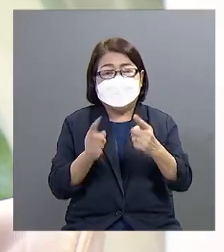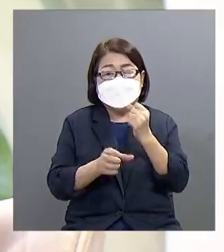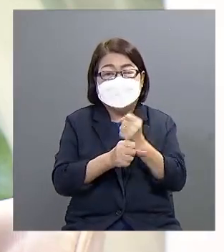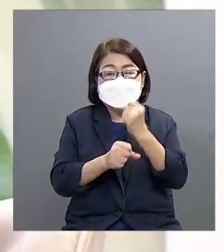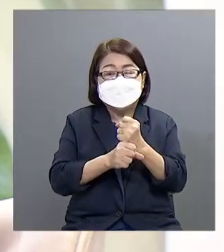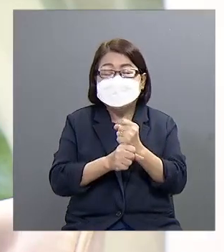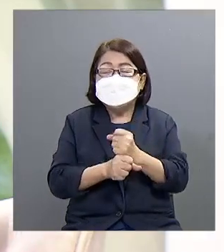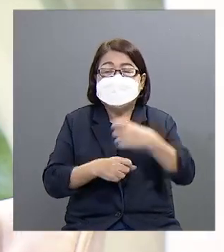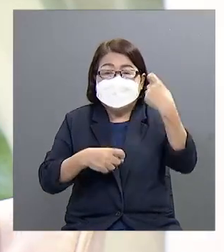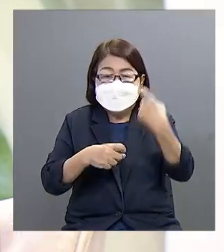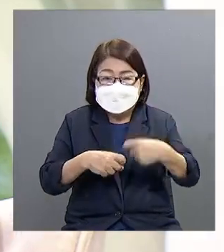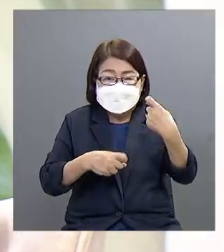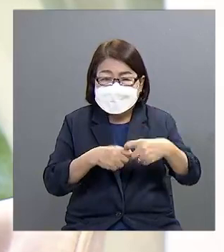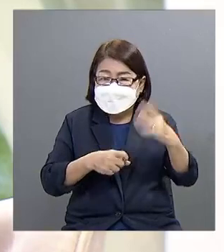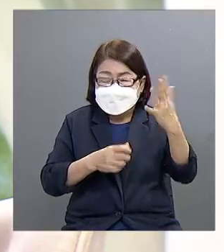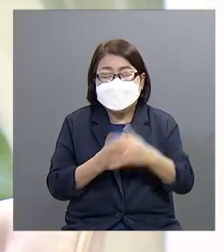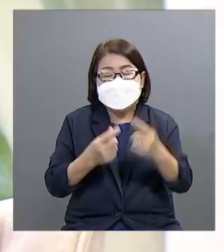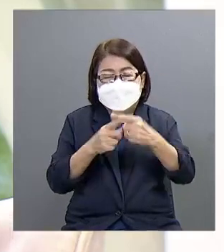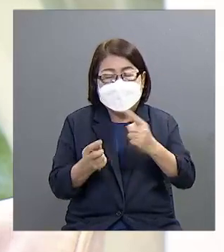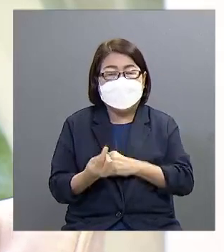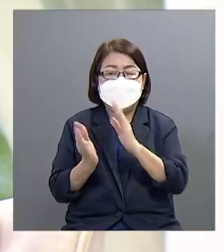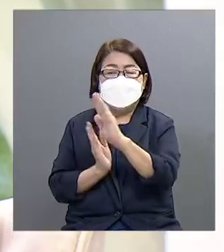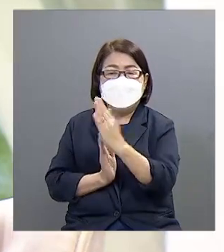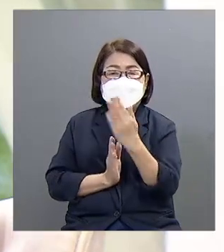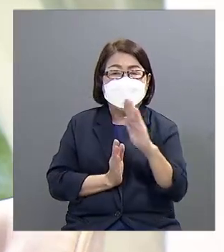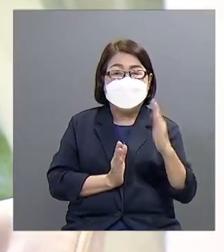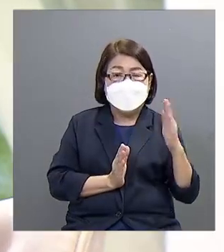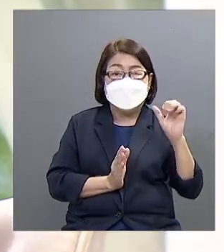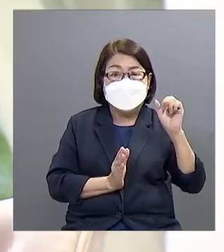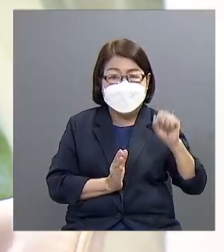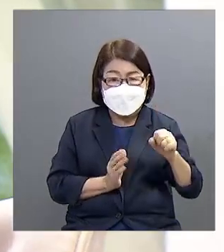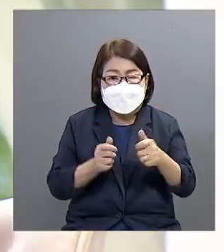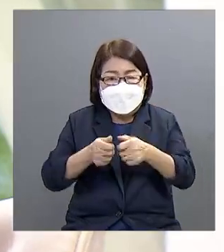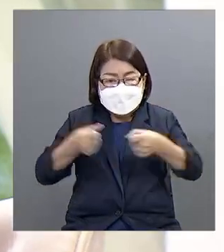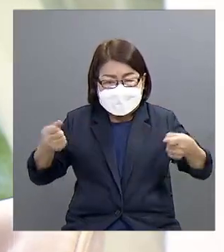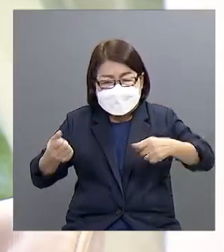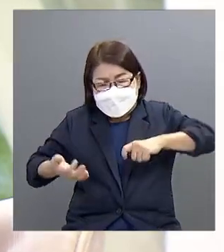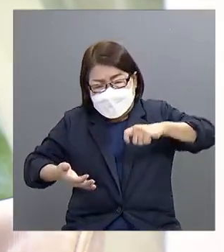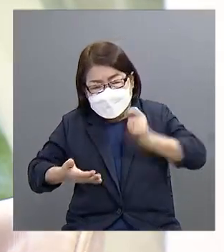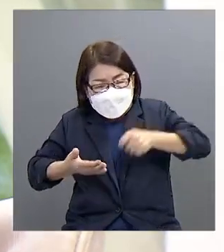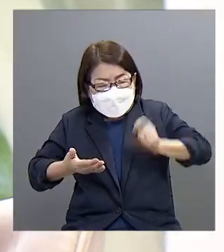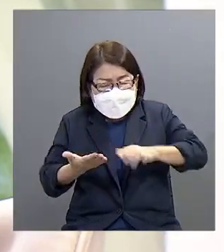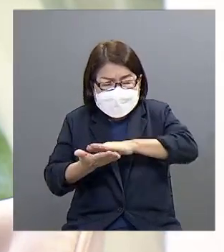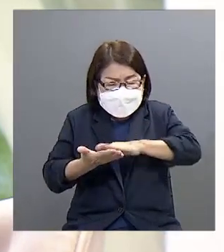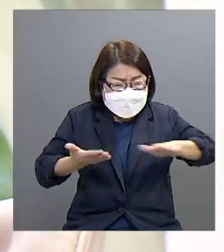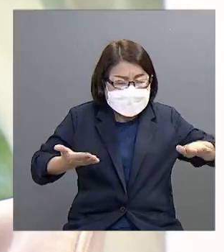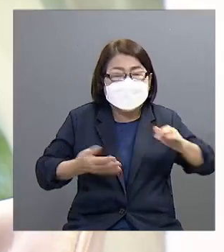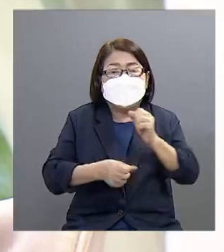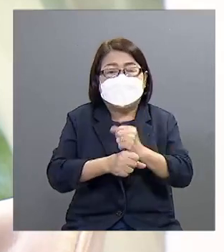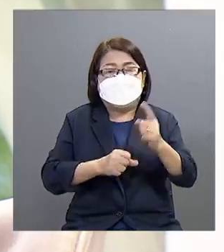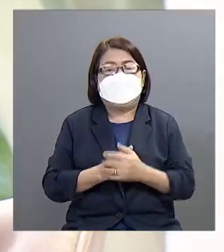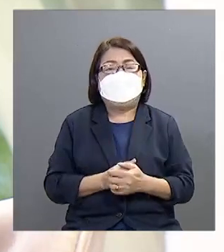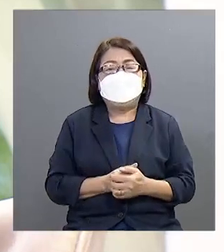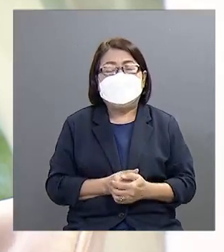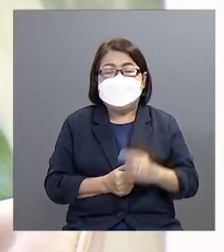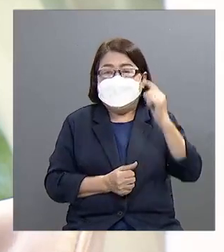ตีความชิ้นงานจากสังกะสีคืออาจารย์นำสังกะสีมาเป็นหลักก่อนแล้วดูว่าสามารถที่จะนำแนวคิดอะไรในทางพระพุทธศาสน